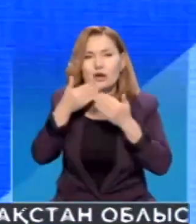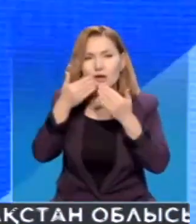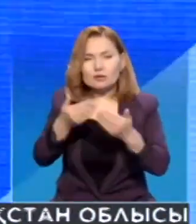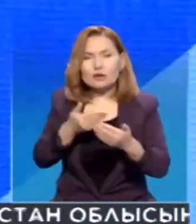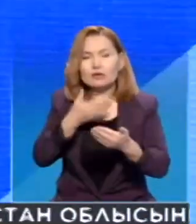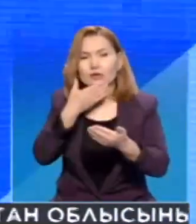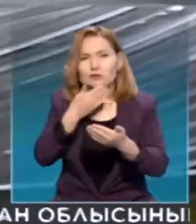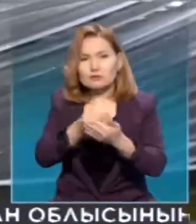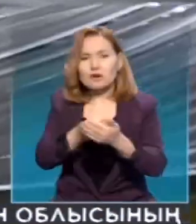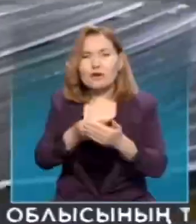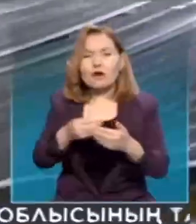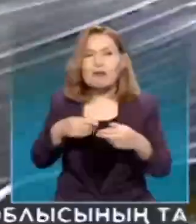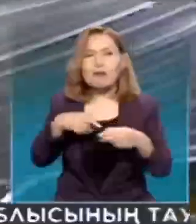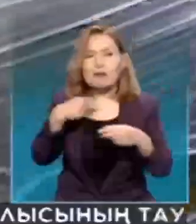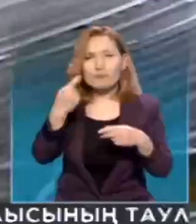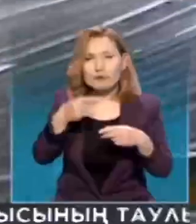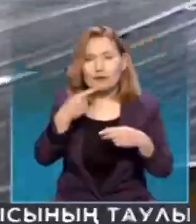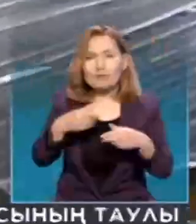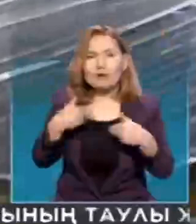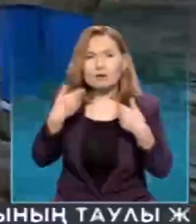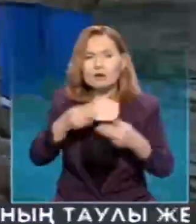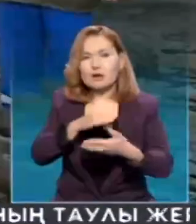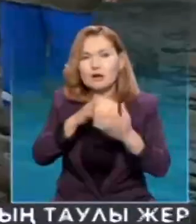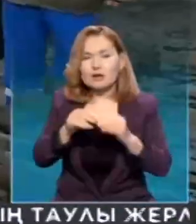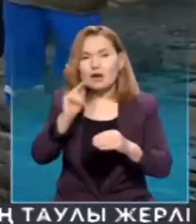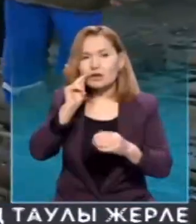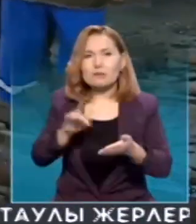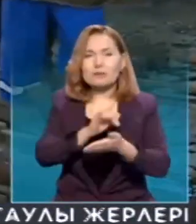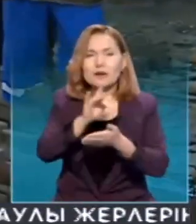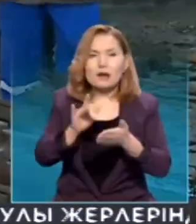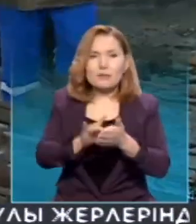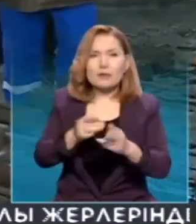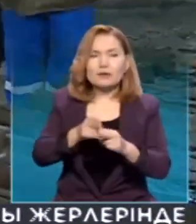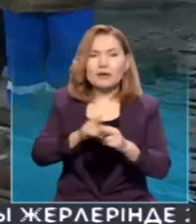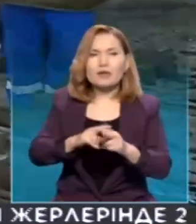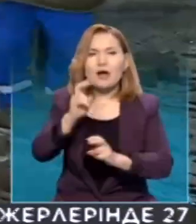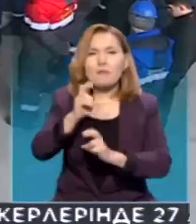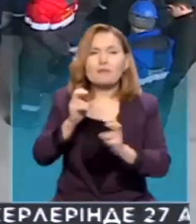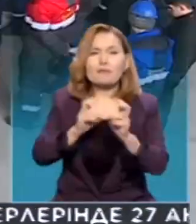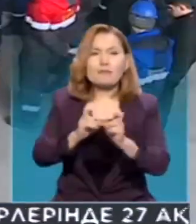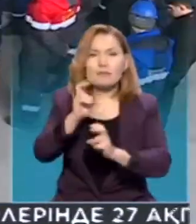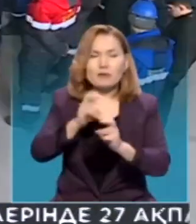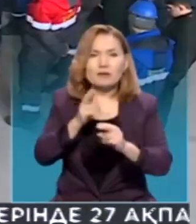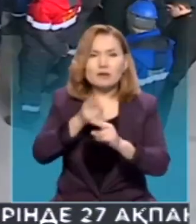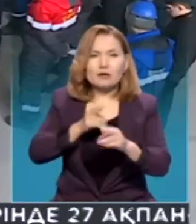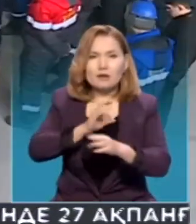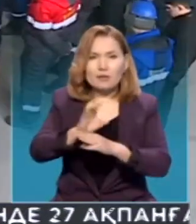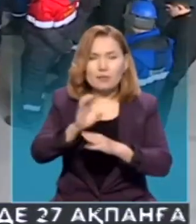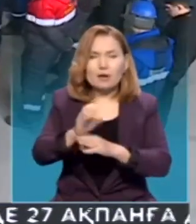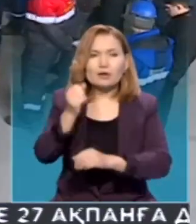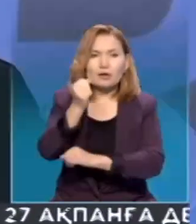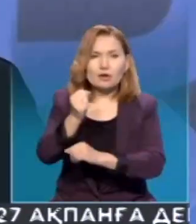ұсыныс тілектерін жеткізді. Кейін партия өкілдері Шымкент қаласындағы металлургиялық зауытқа барып, еңбек